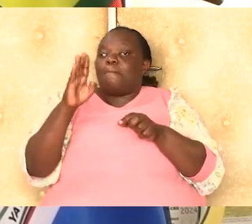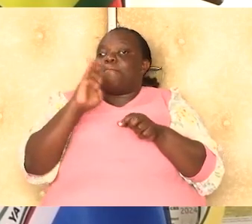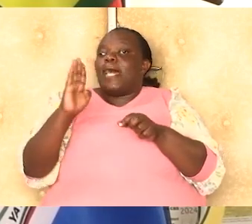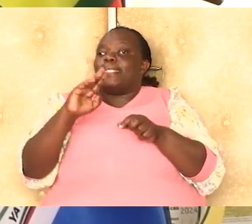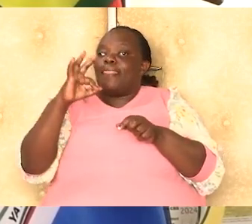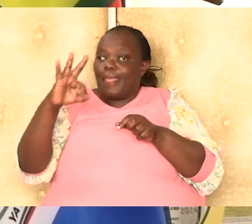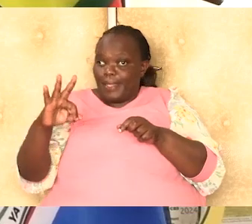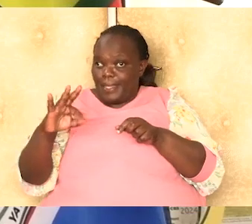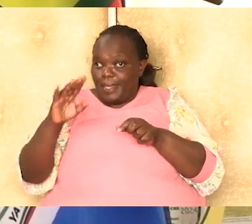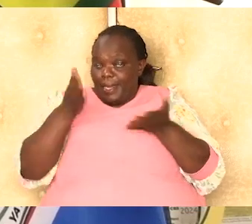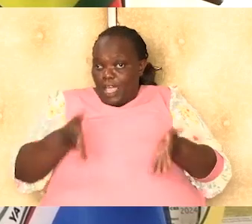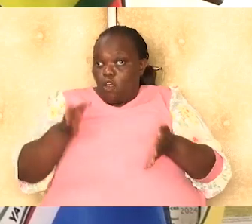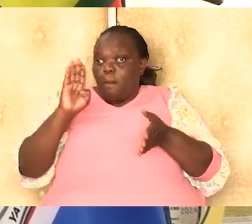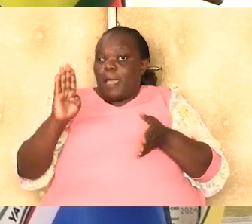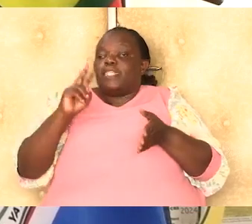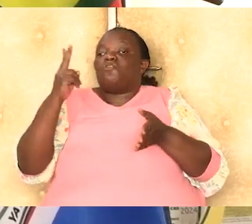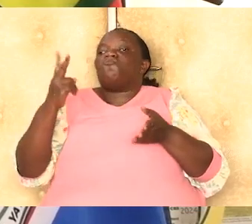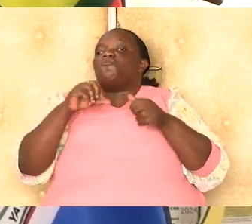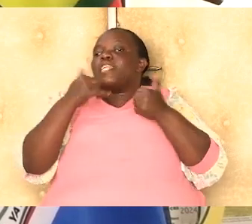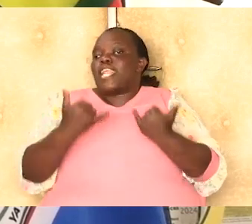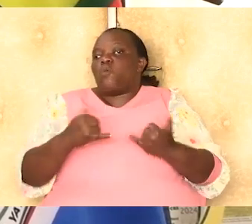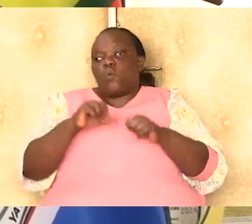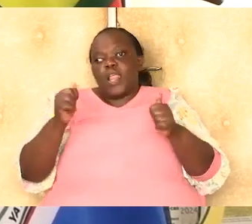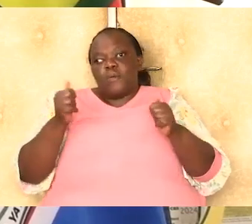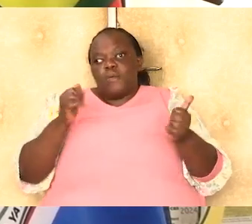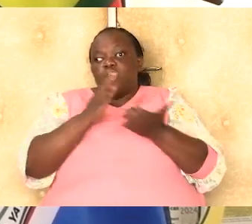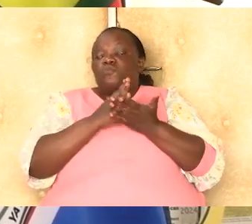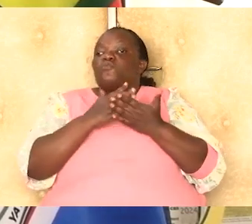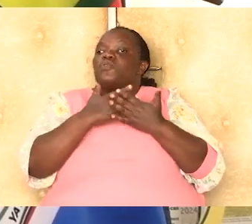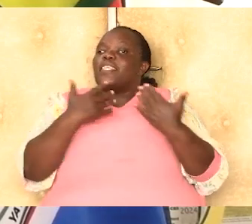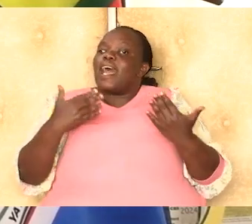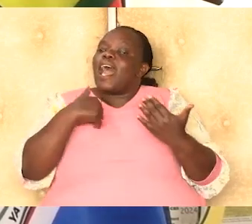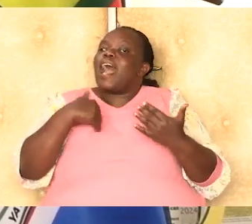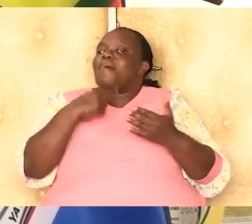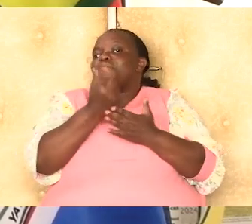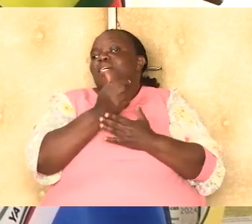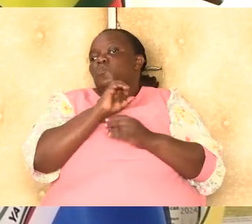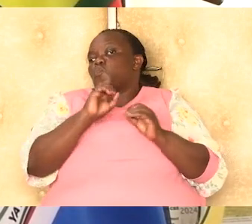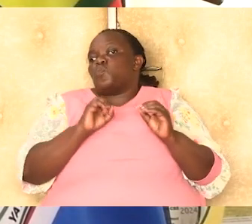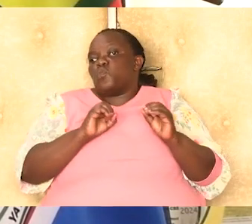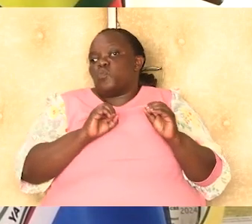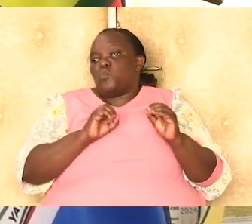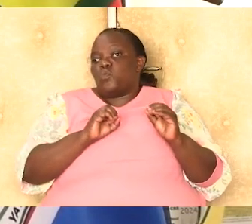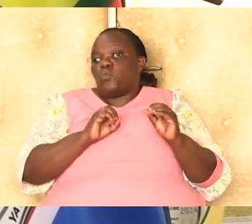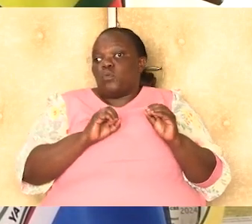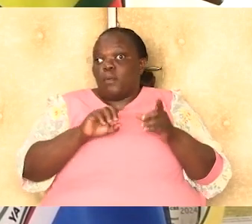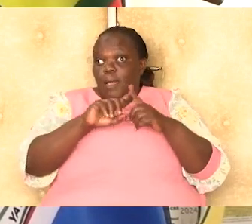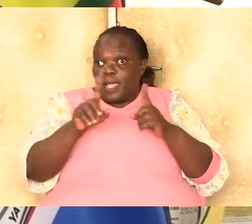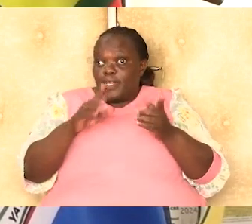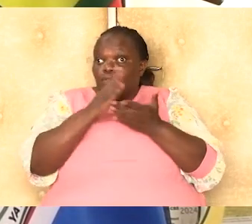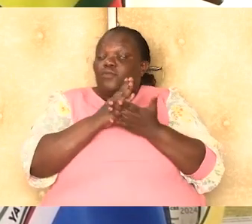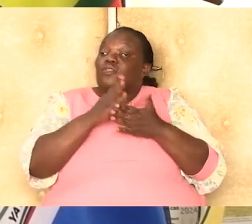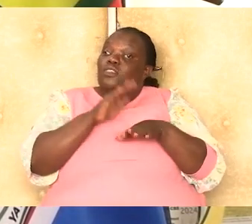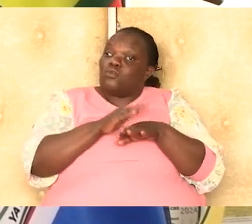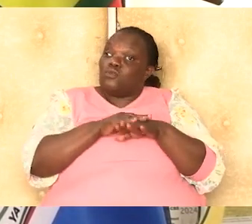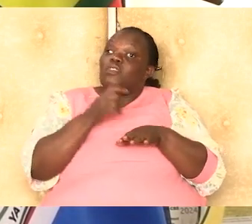kapeleko band 2 na sasa naweza kujikimu kwa sababu vio vitu vimekua havina feather hata kidogo na kwa